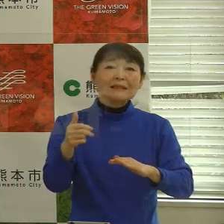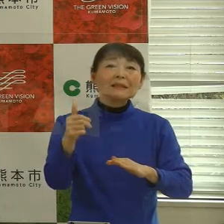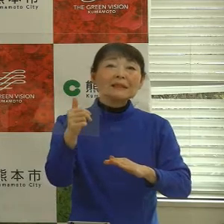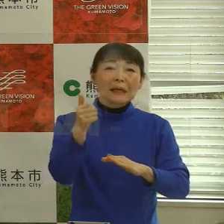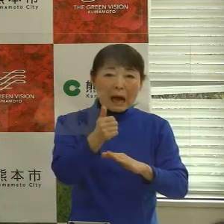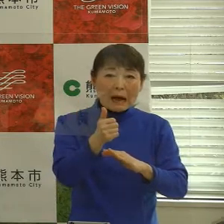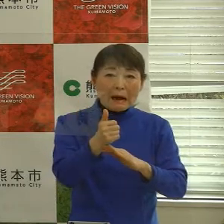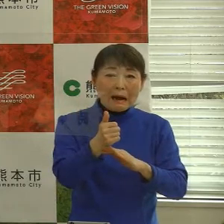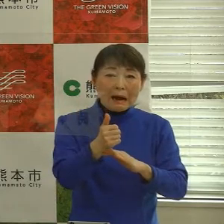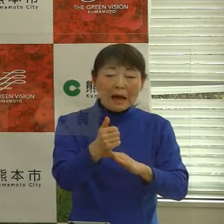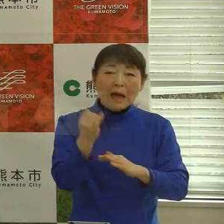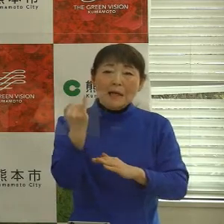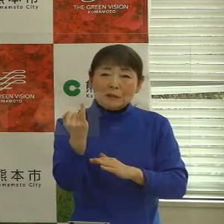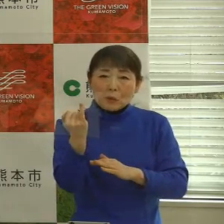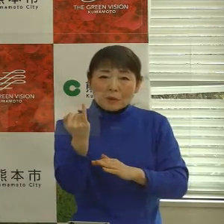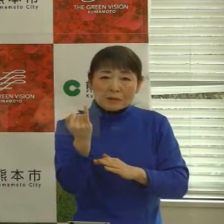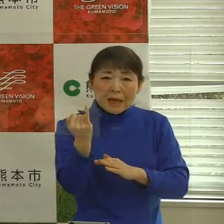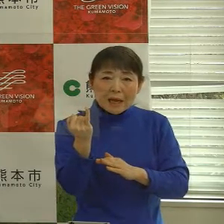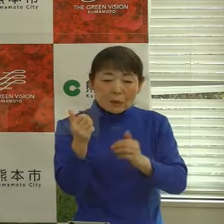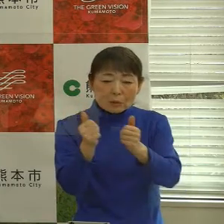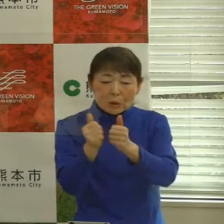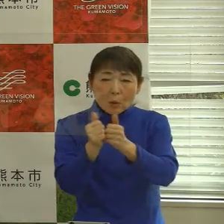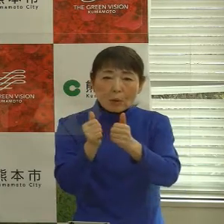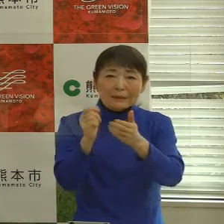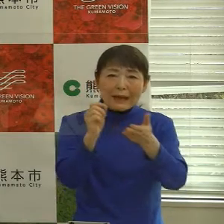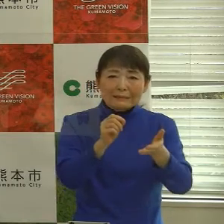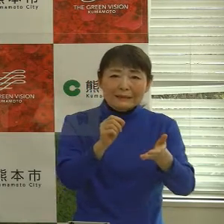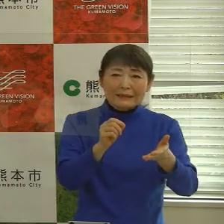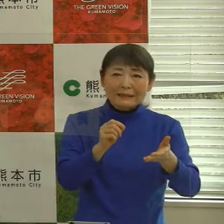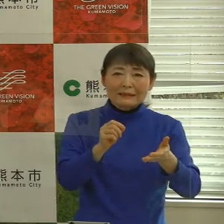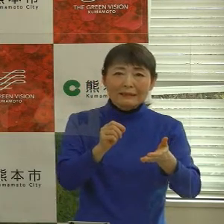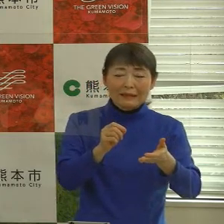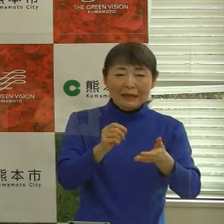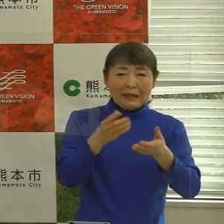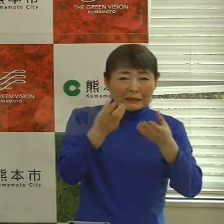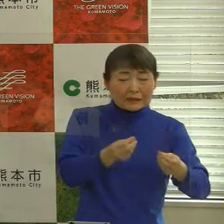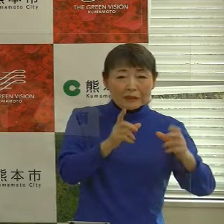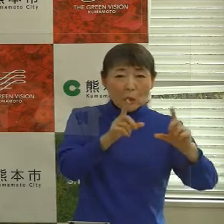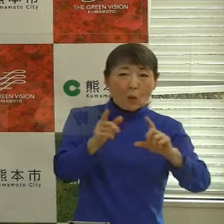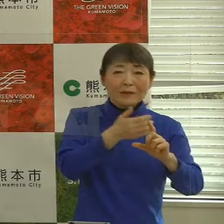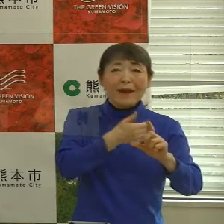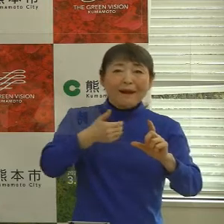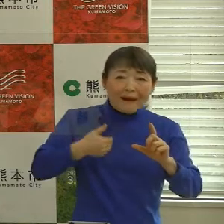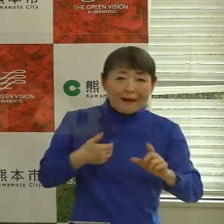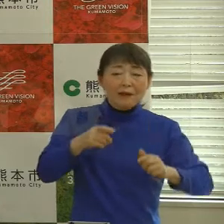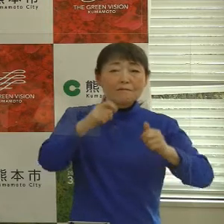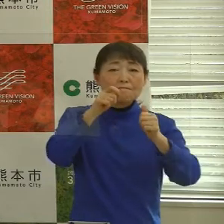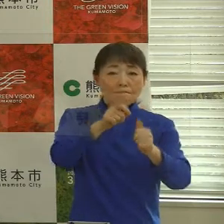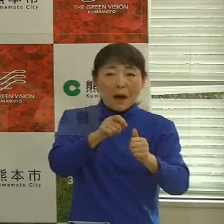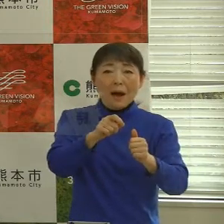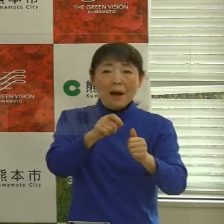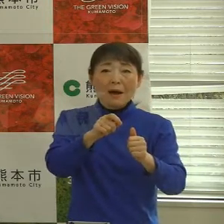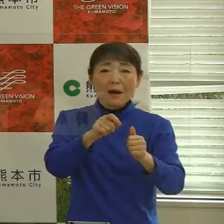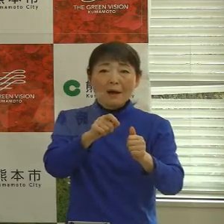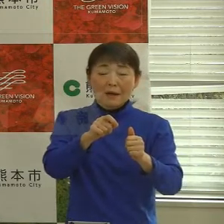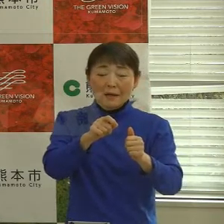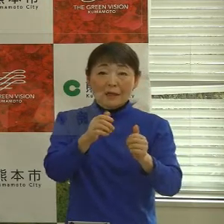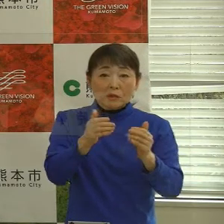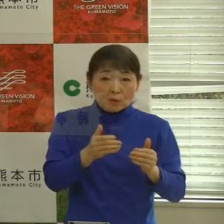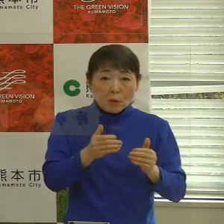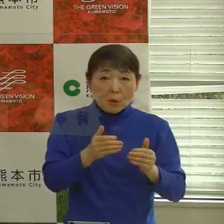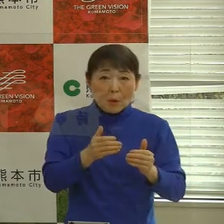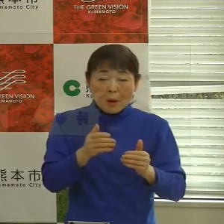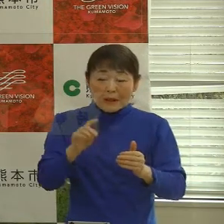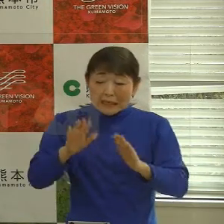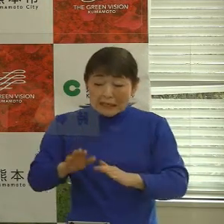談に対してのやはり特化した、そういう窓口であるとか、今我々ある るんですけれども、やはりそれ